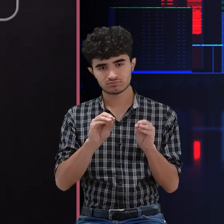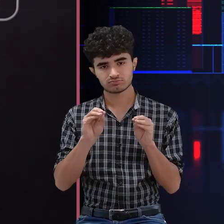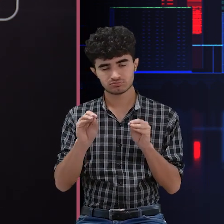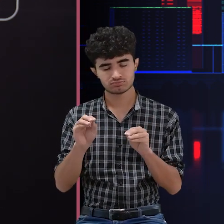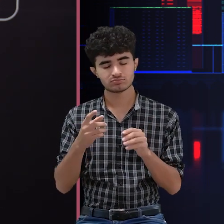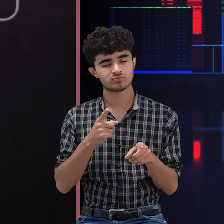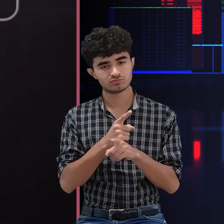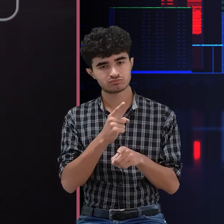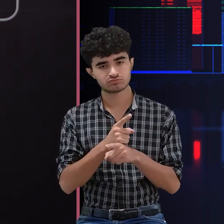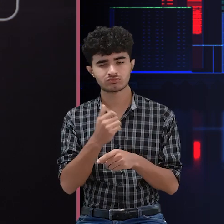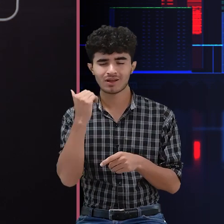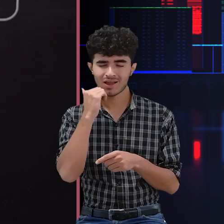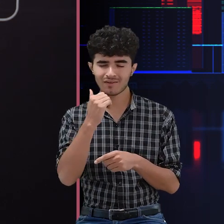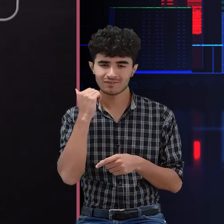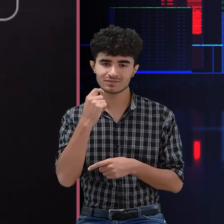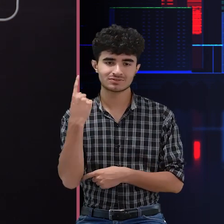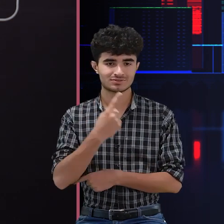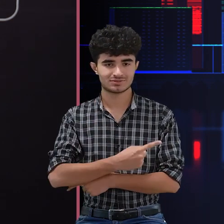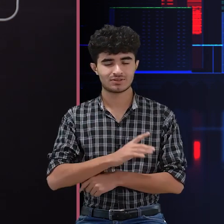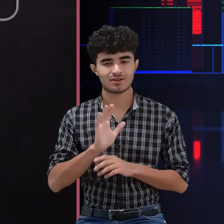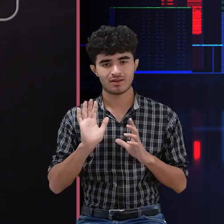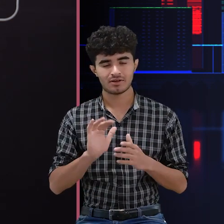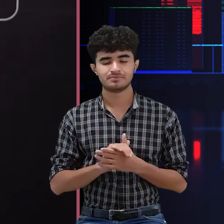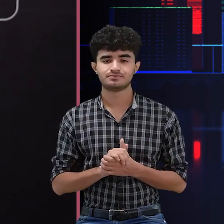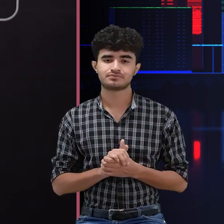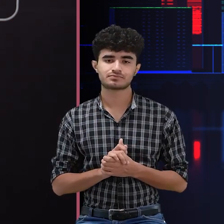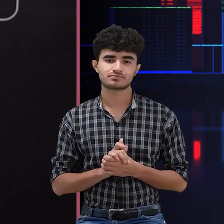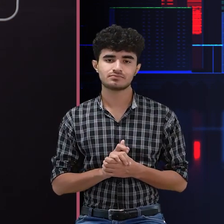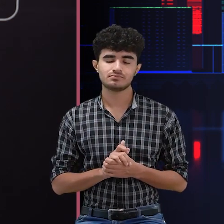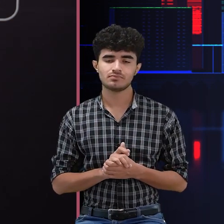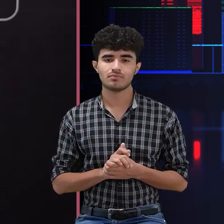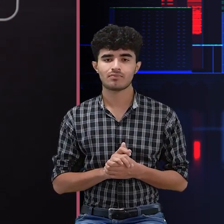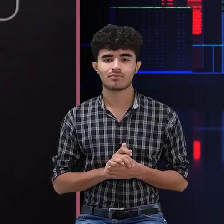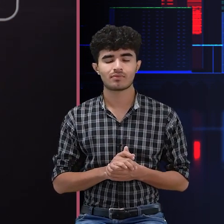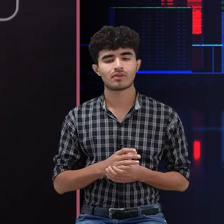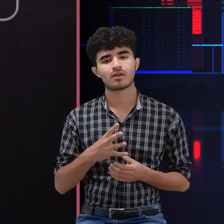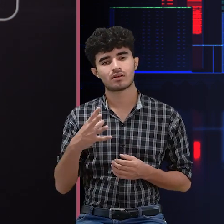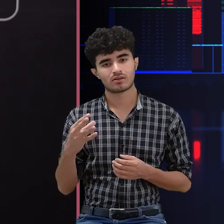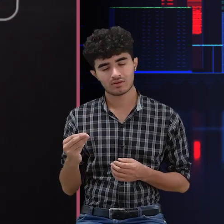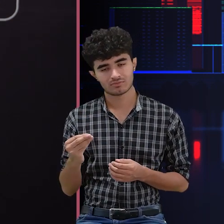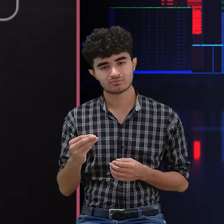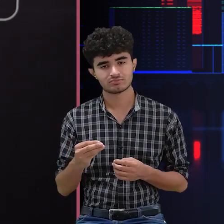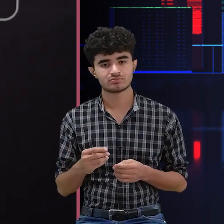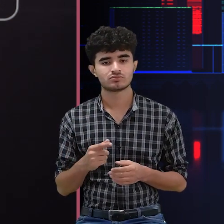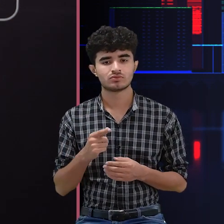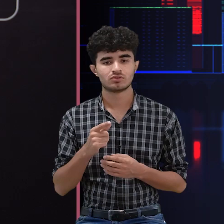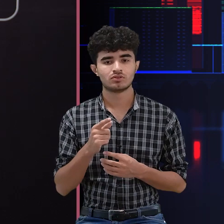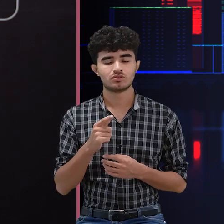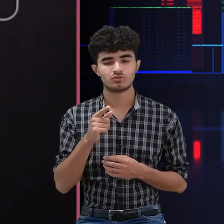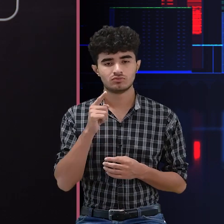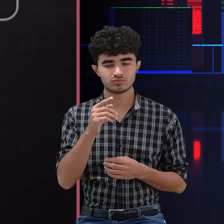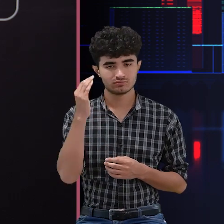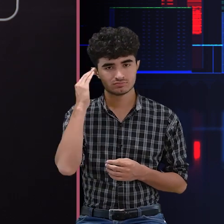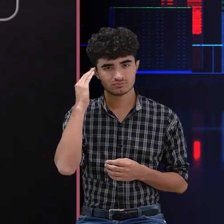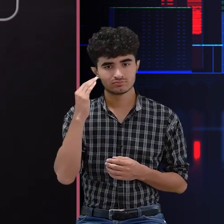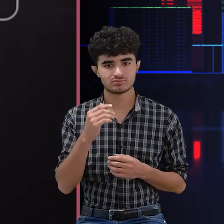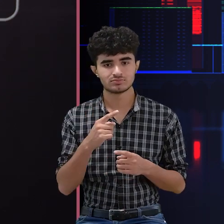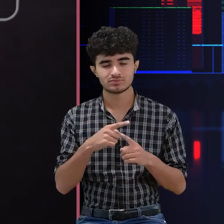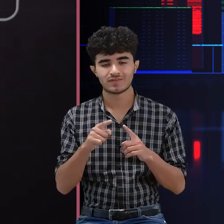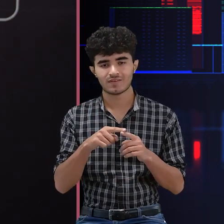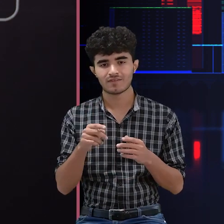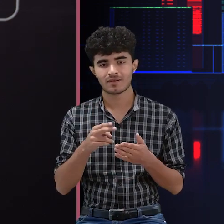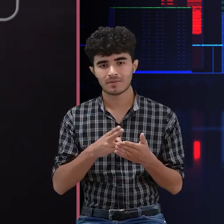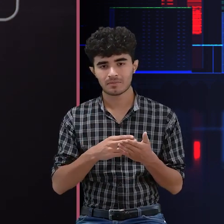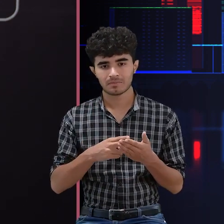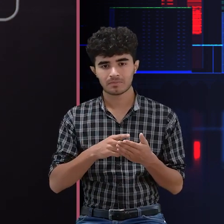کہاں جا کے مزید پڑھائی کروں. کوئی کہتا ہے کہ یہ جو چیزیں میں نے بنائی ہیں ان کو ذرا آپ دیکھیے، نمائش